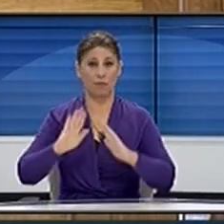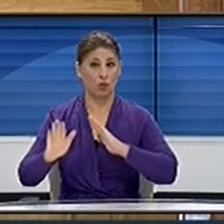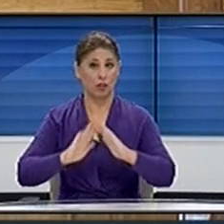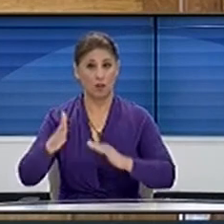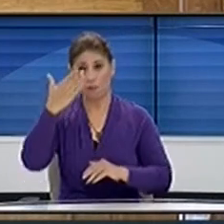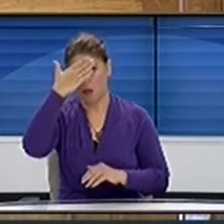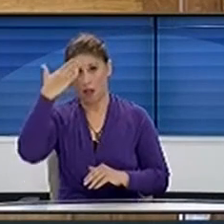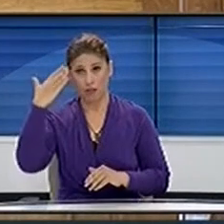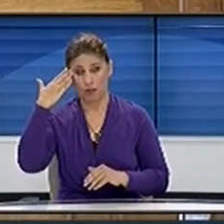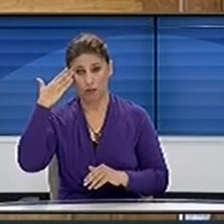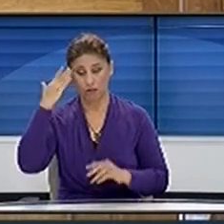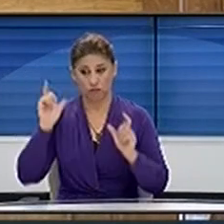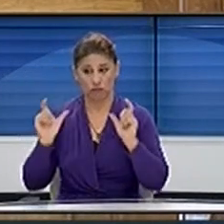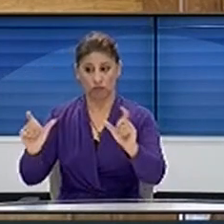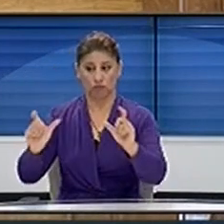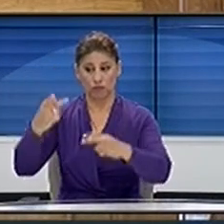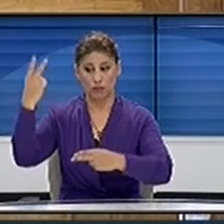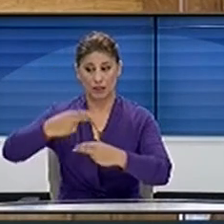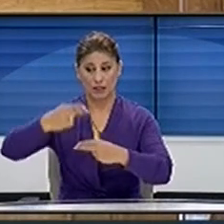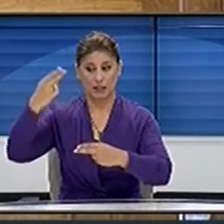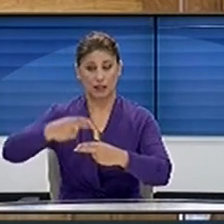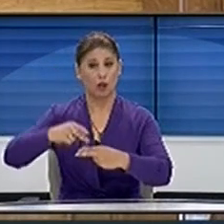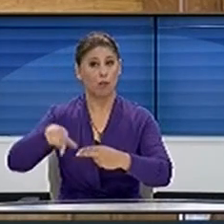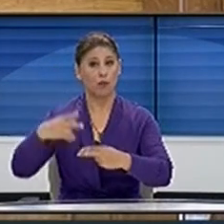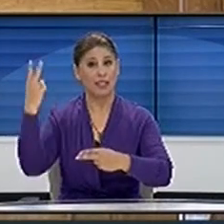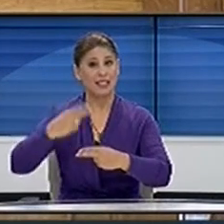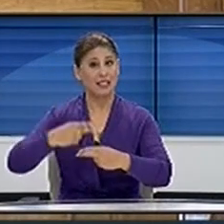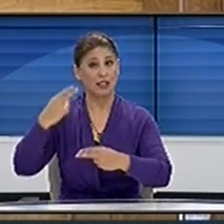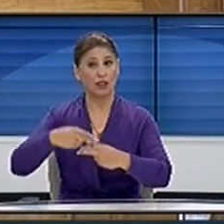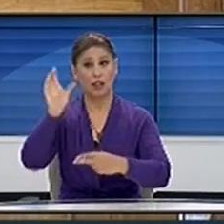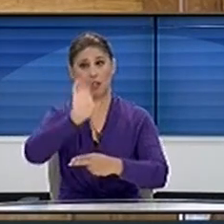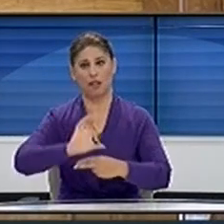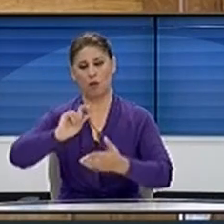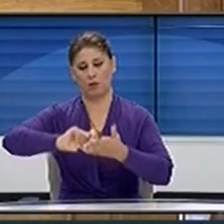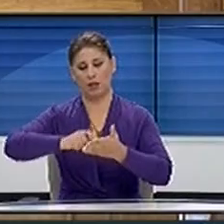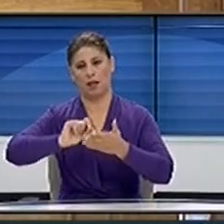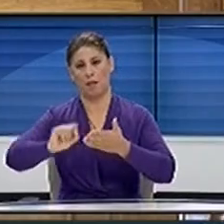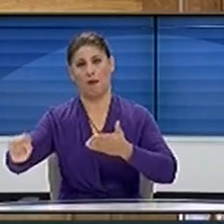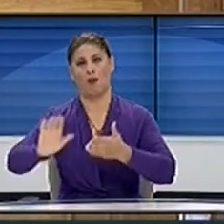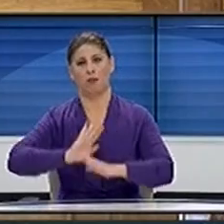αθώους, φυλάμε τα σύνορά μας, τα οποία είναι και σύνορα της Ευρώπης, τελεία και παύλα.